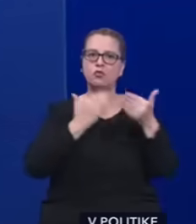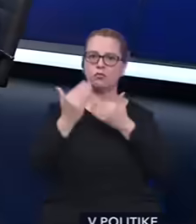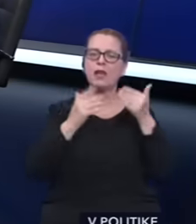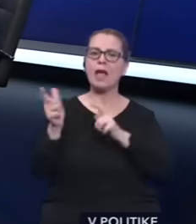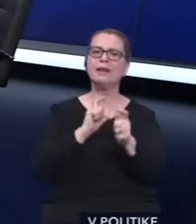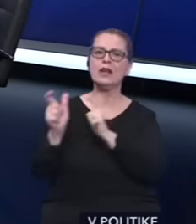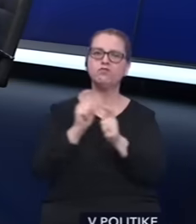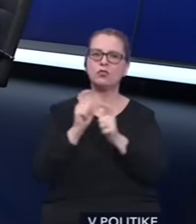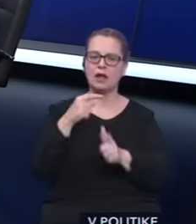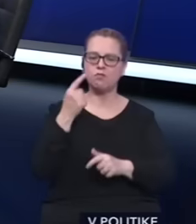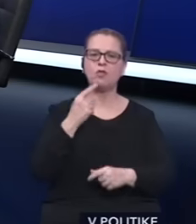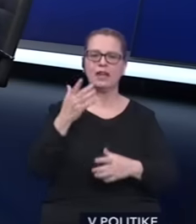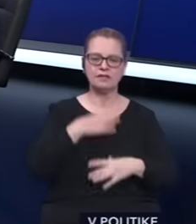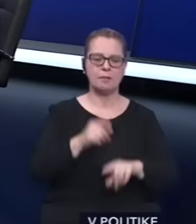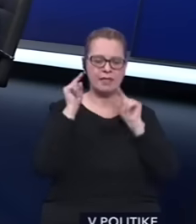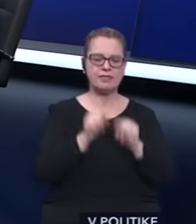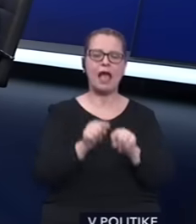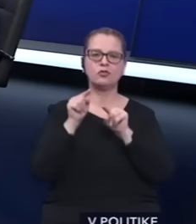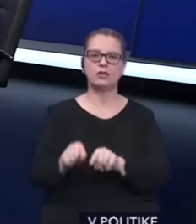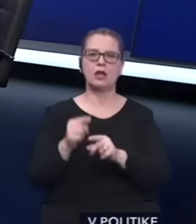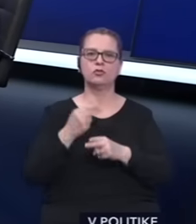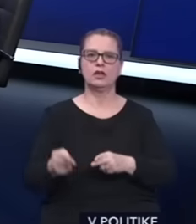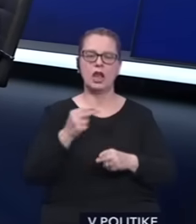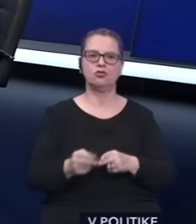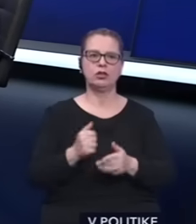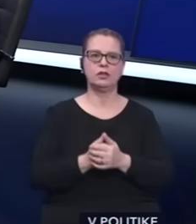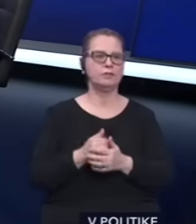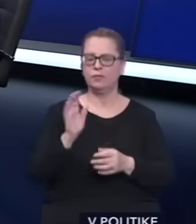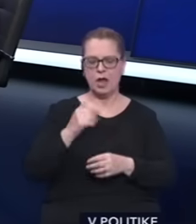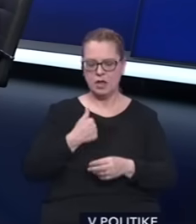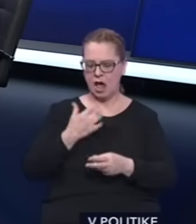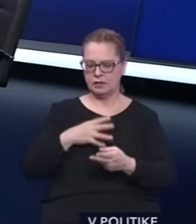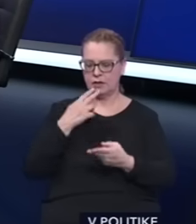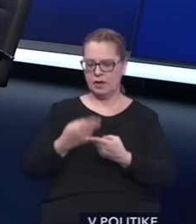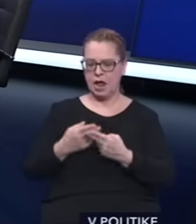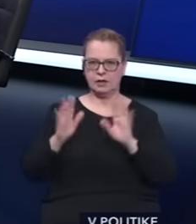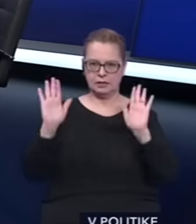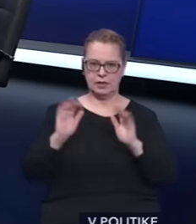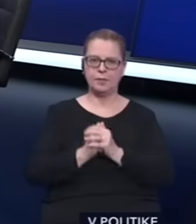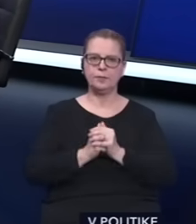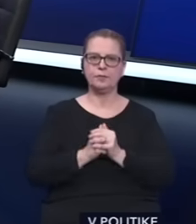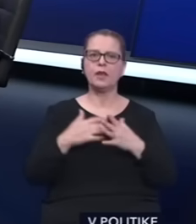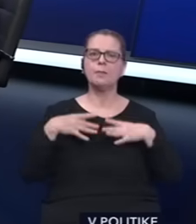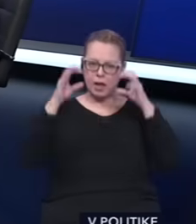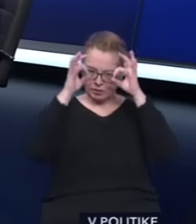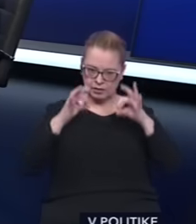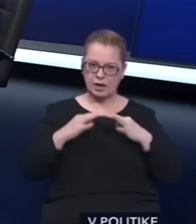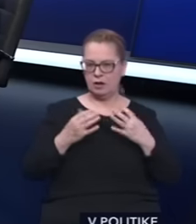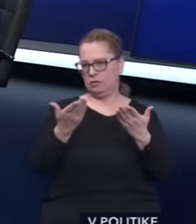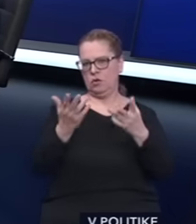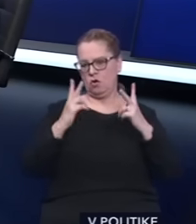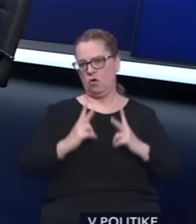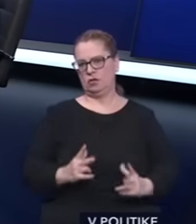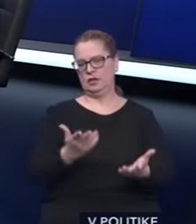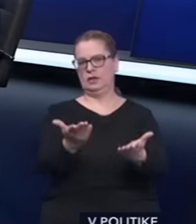a poviete, že ich chceme takýmto spôsobom riešiť. Môžem, zareagujem. Pán Kreling, veď si oddychnite.